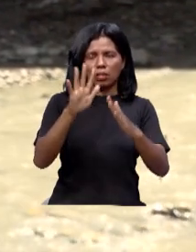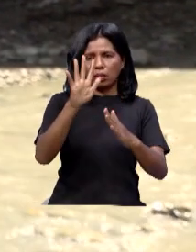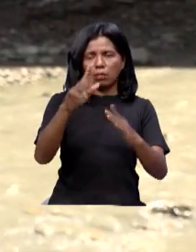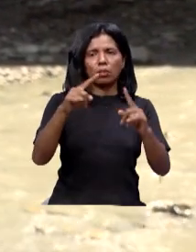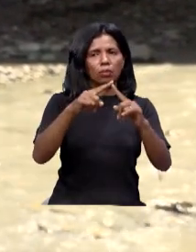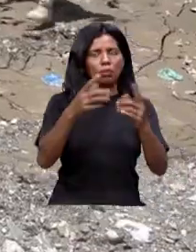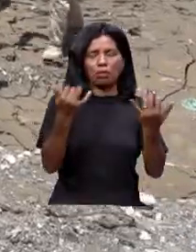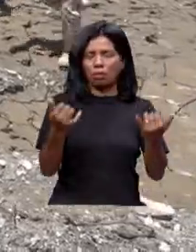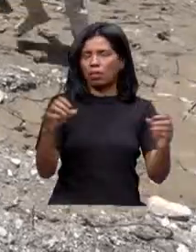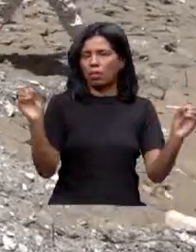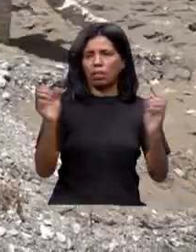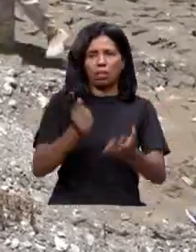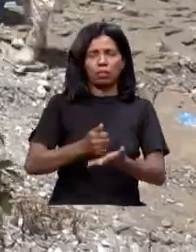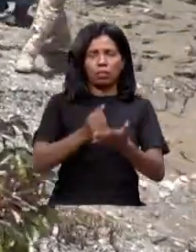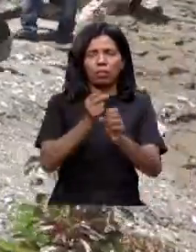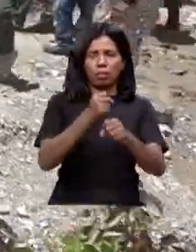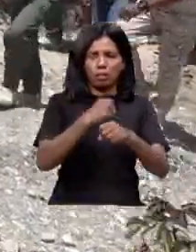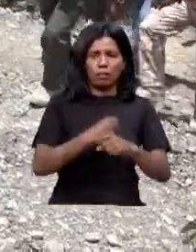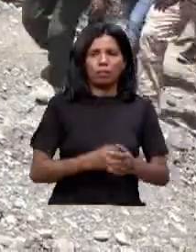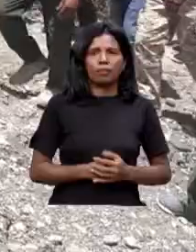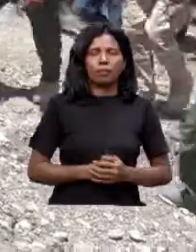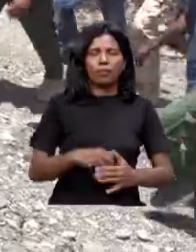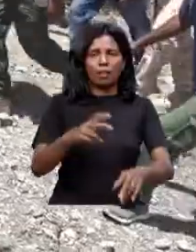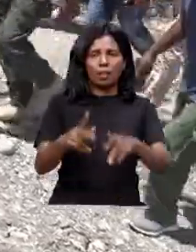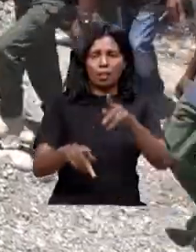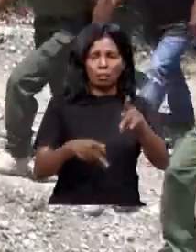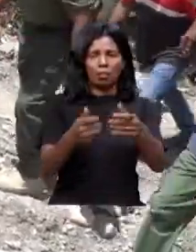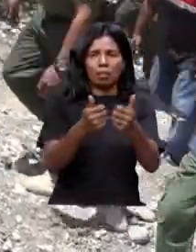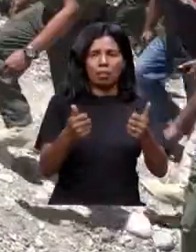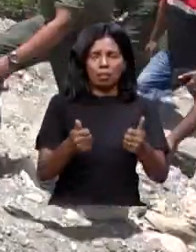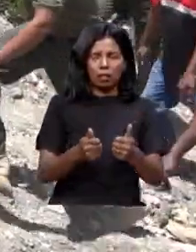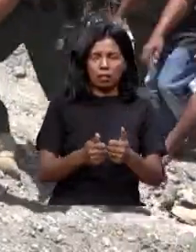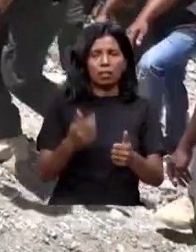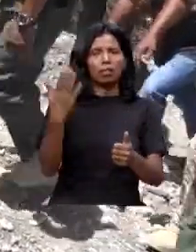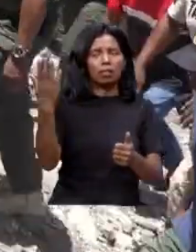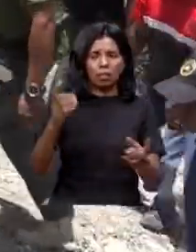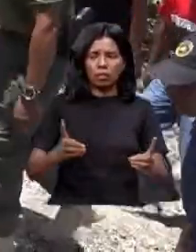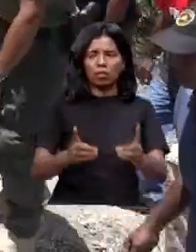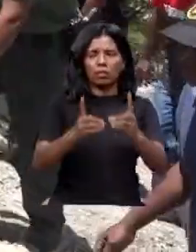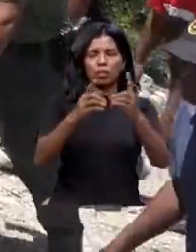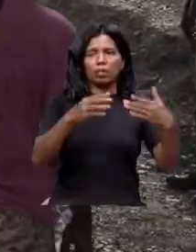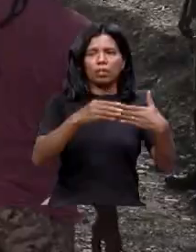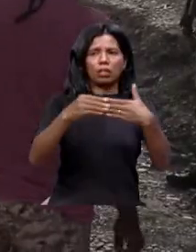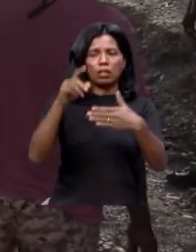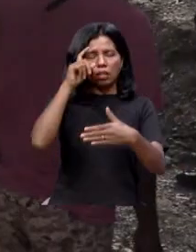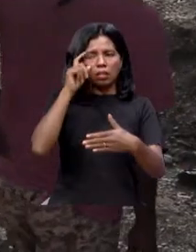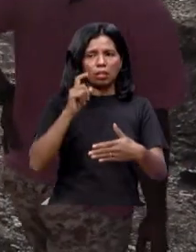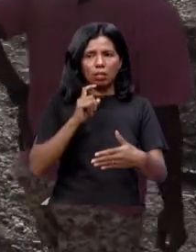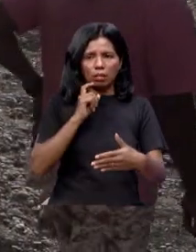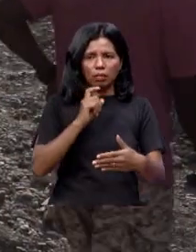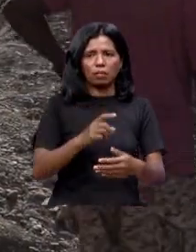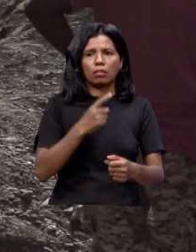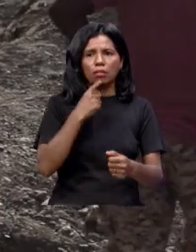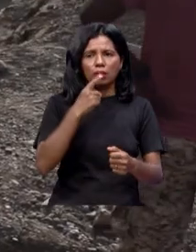loron lahari. Hosito saung nebe komunidade iha aldea noininen in frentane, lider nasional Kairala Sanan